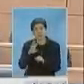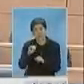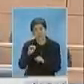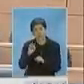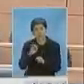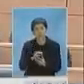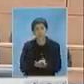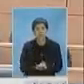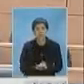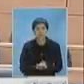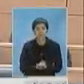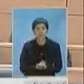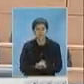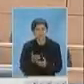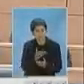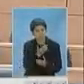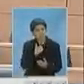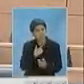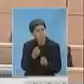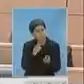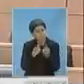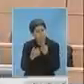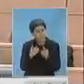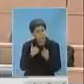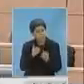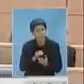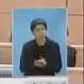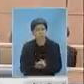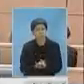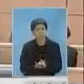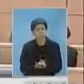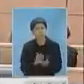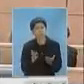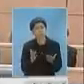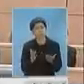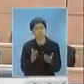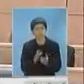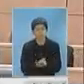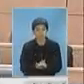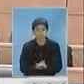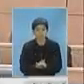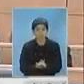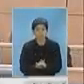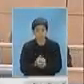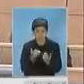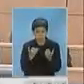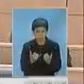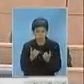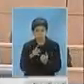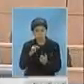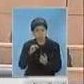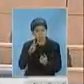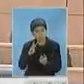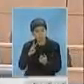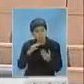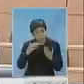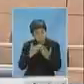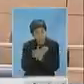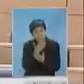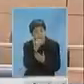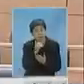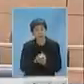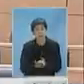2549คนเก็มีถามผมว่าอ้าแล้วทำไมวันนี้ณัฐวุฒิเปลี่ยน